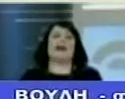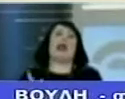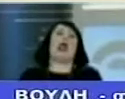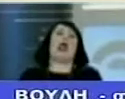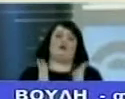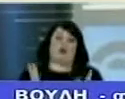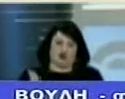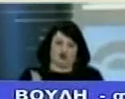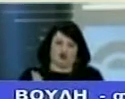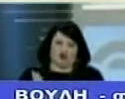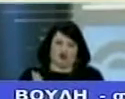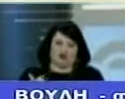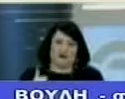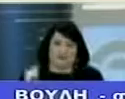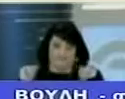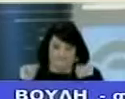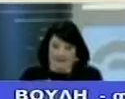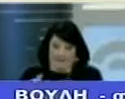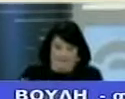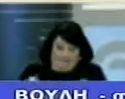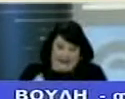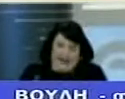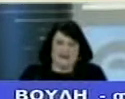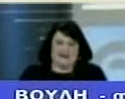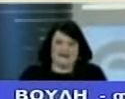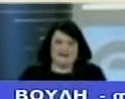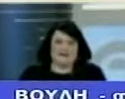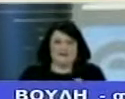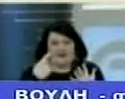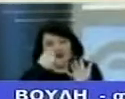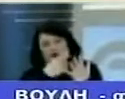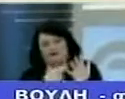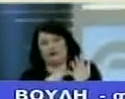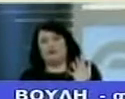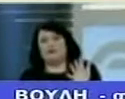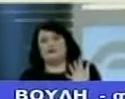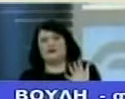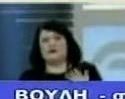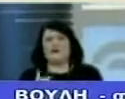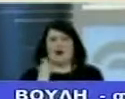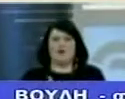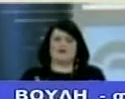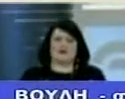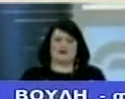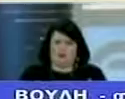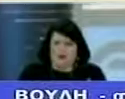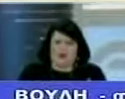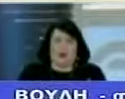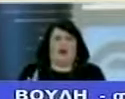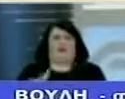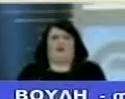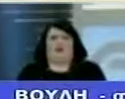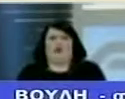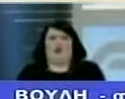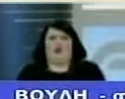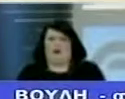κάποιος πιέζει κάποιον για να κάνει αυτά που ήδη έχει αποφασίσει να κάνει και που